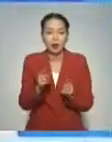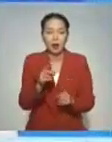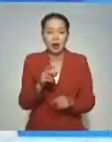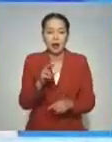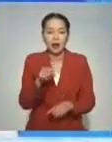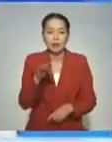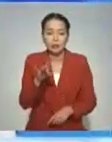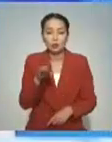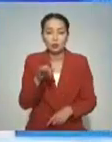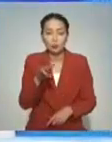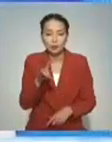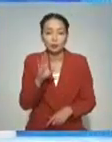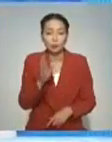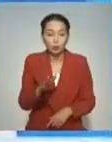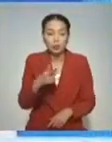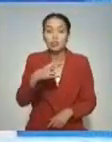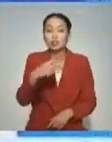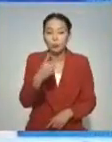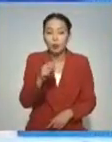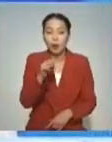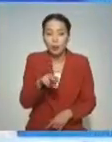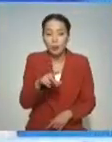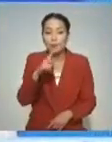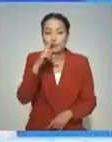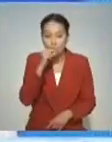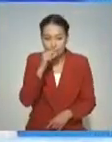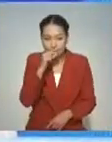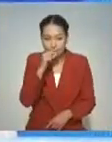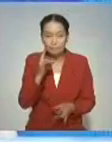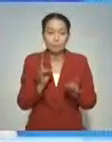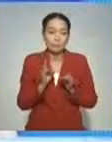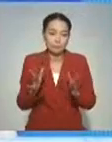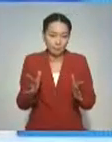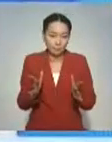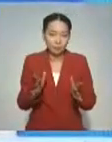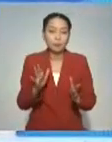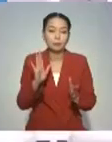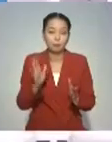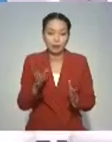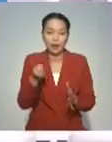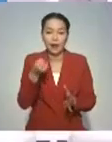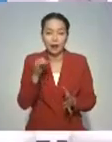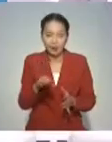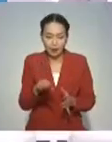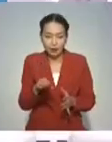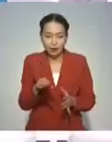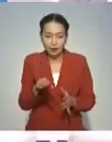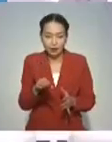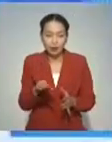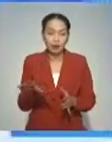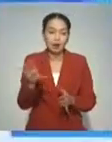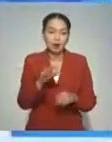қадыр түні. 21-ші сәуір ораза айт мерекесі болады иншалла. Шариғатымыз